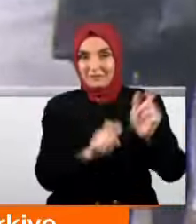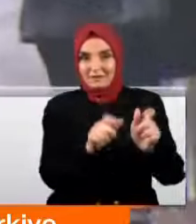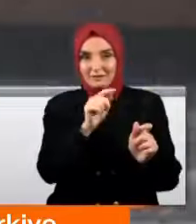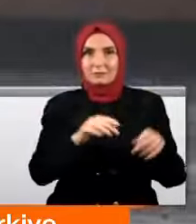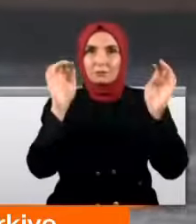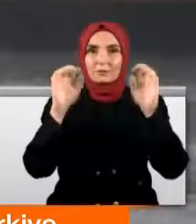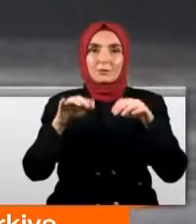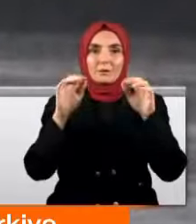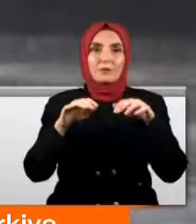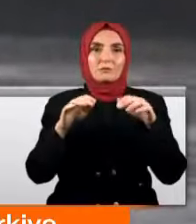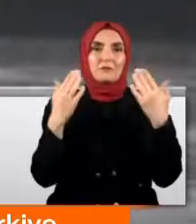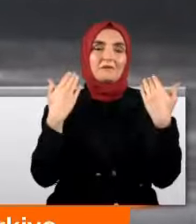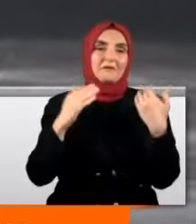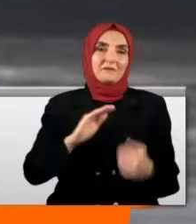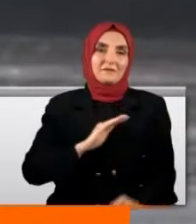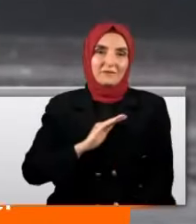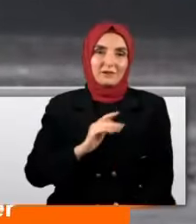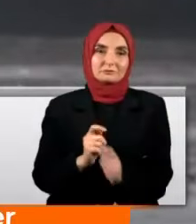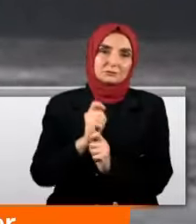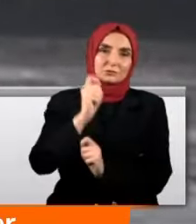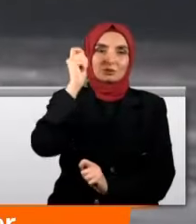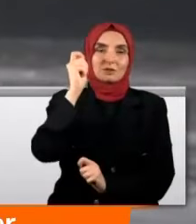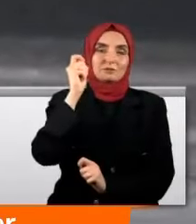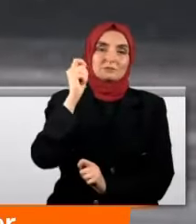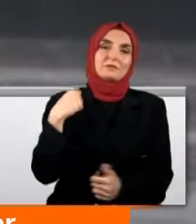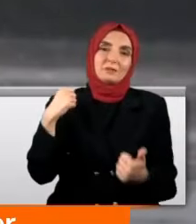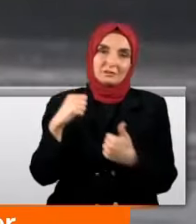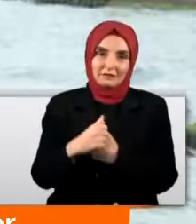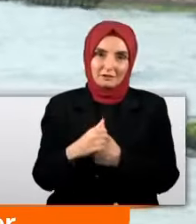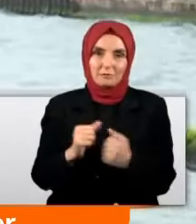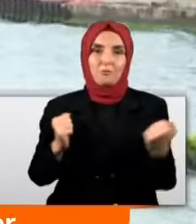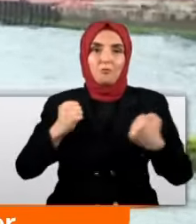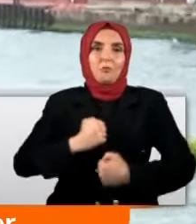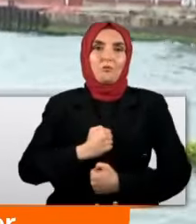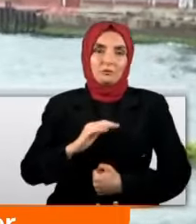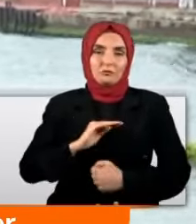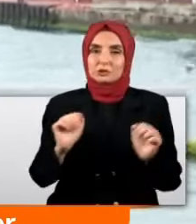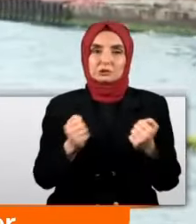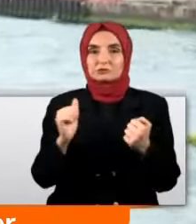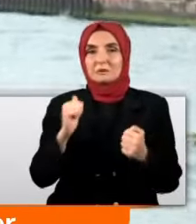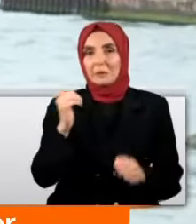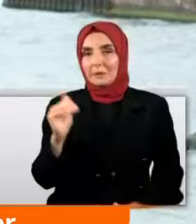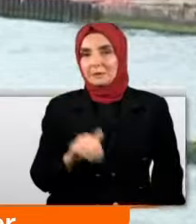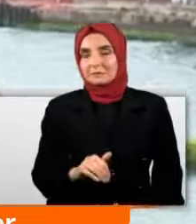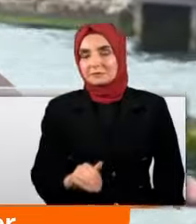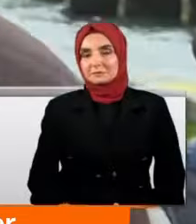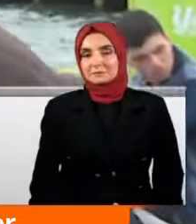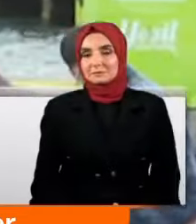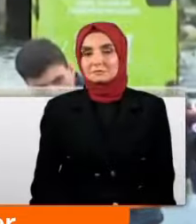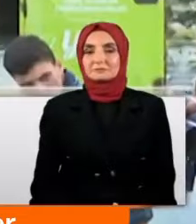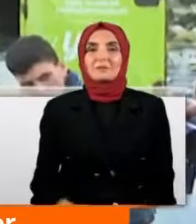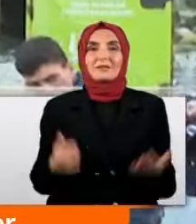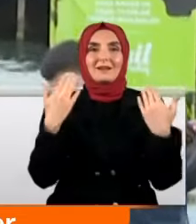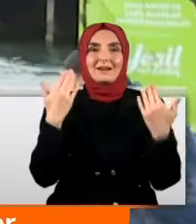oldu, şemsiyeler çıktı, montlar giyildi, kış geri geldi. Mayıs ayı artık havalar toparlar diye beklesek